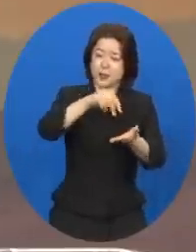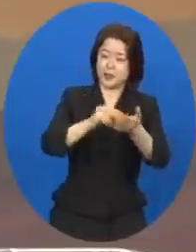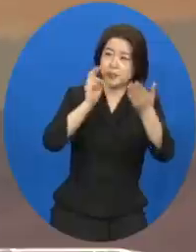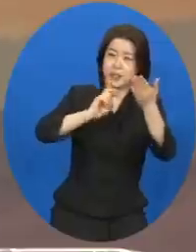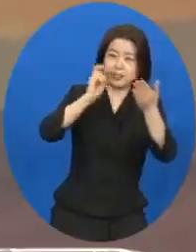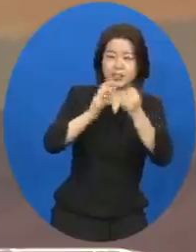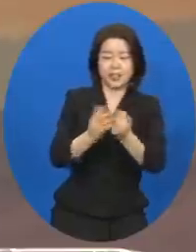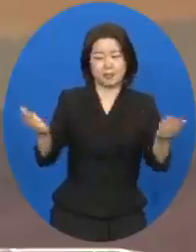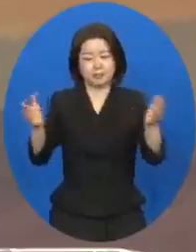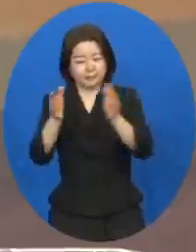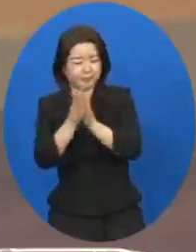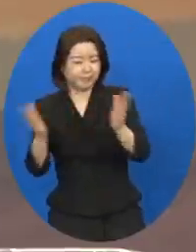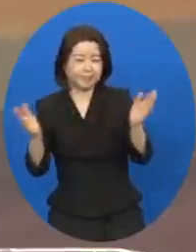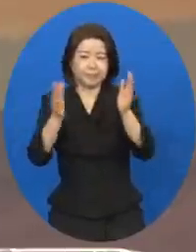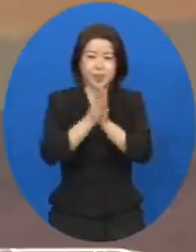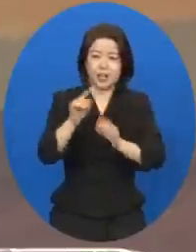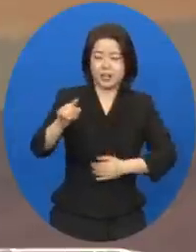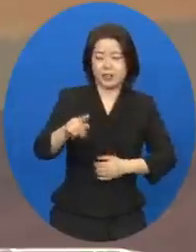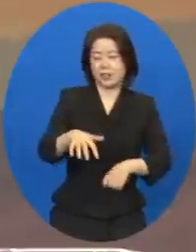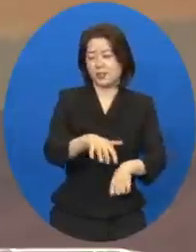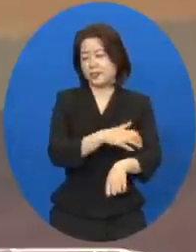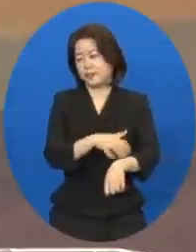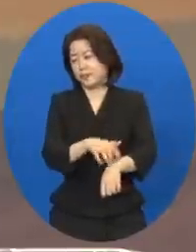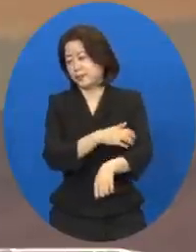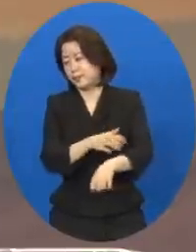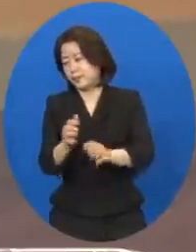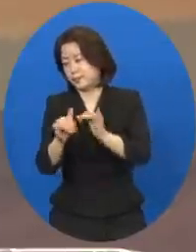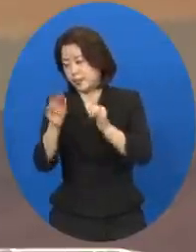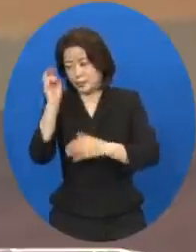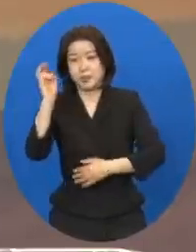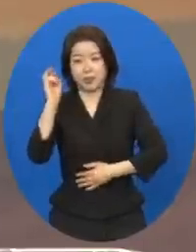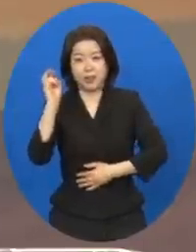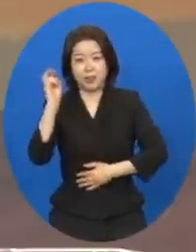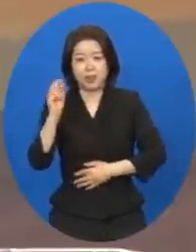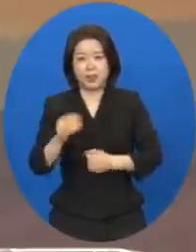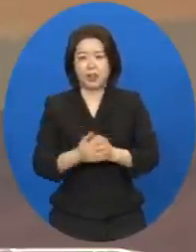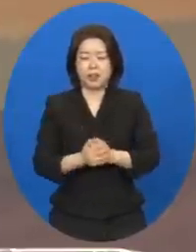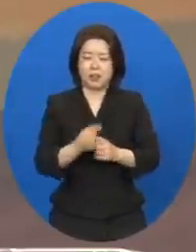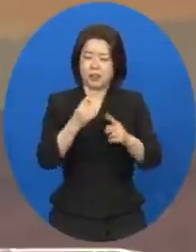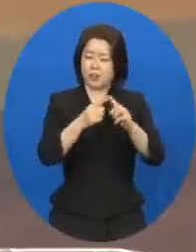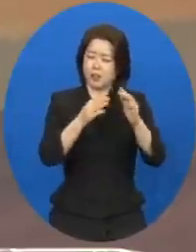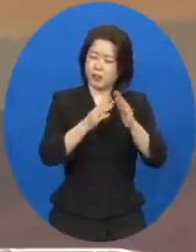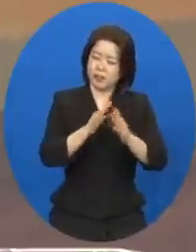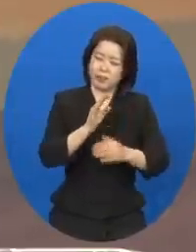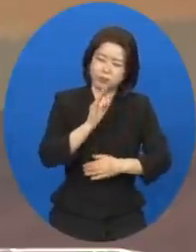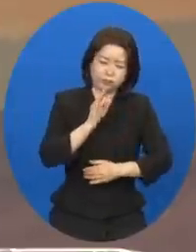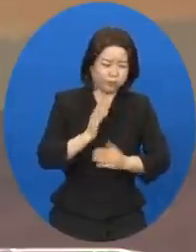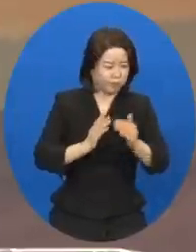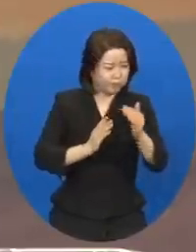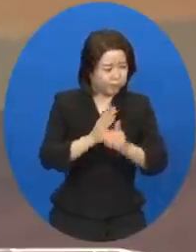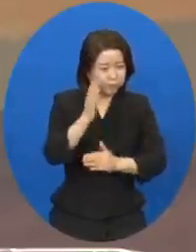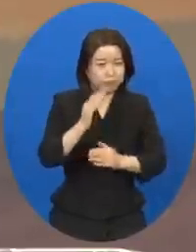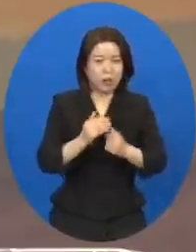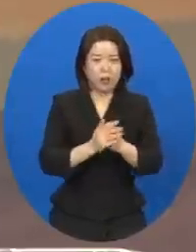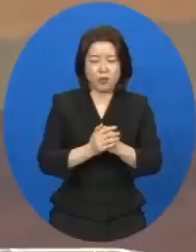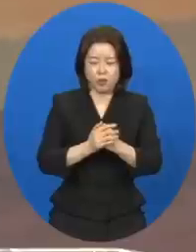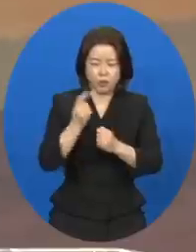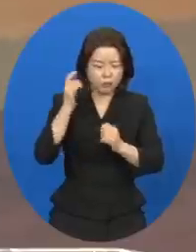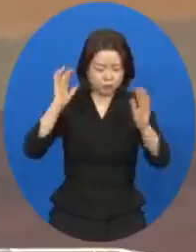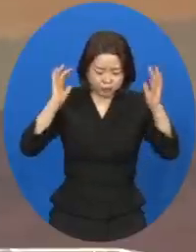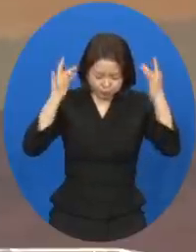찬양하고 손뼉치고 찬양하고 이런 게 다 귀찮은 분이 있으실 겁니다. 교회가 너무 좀